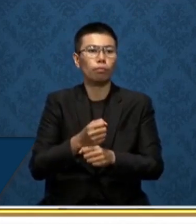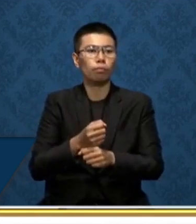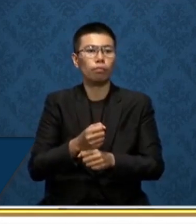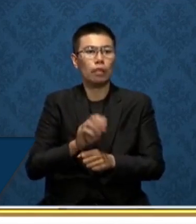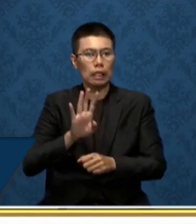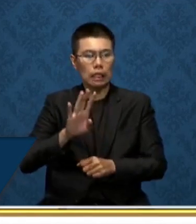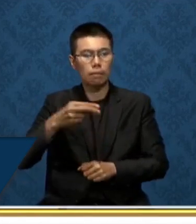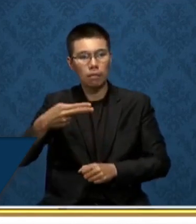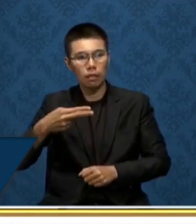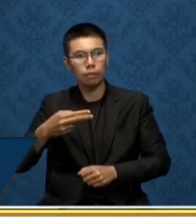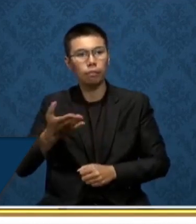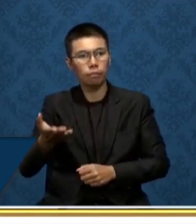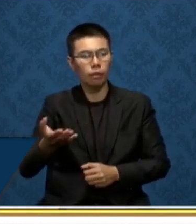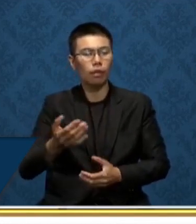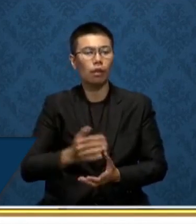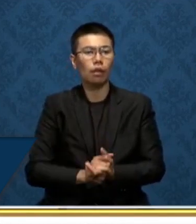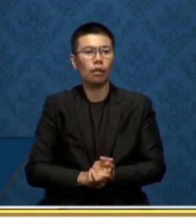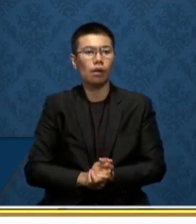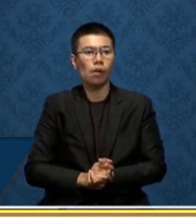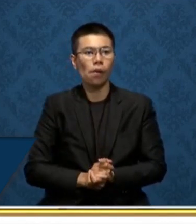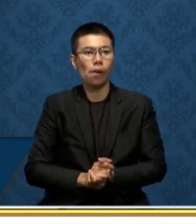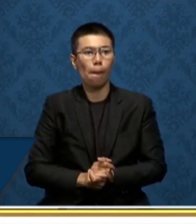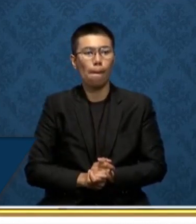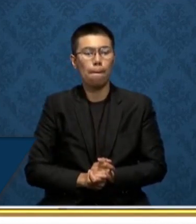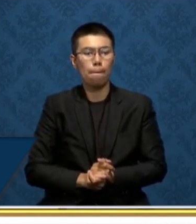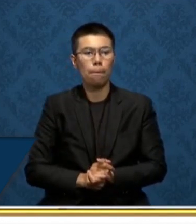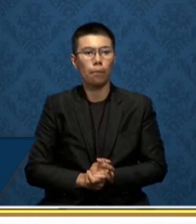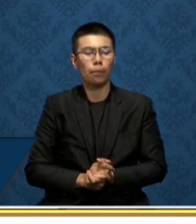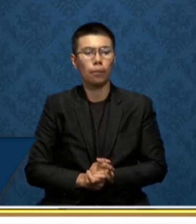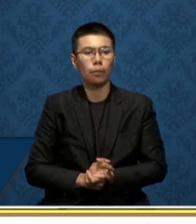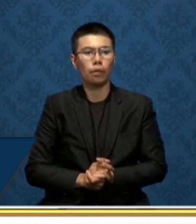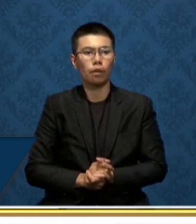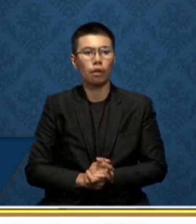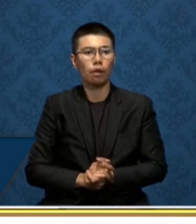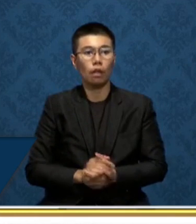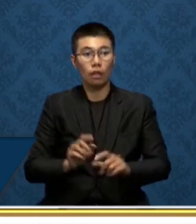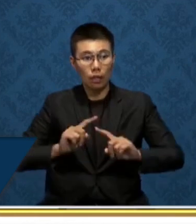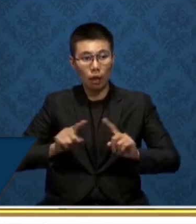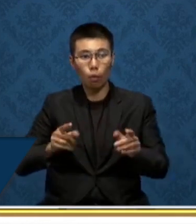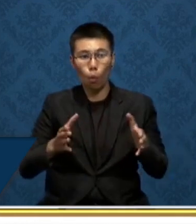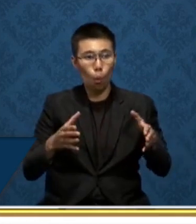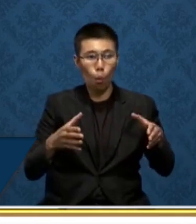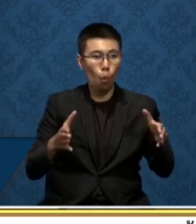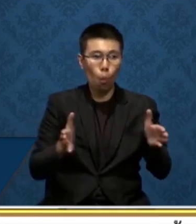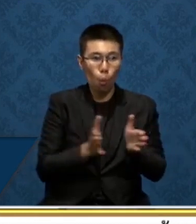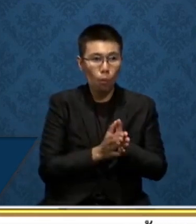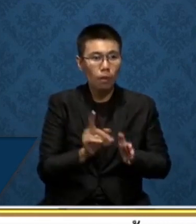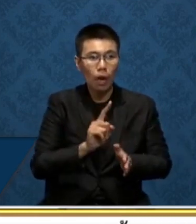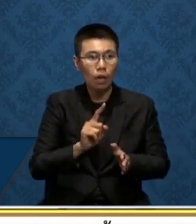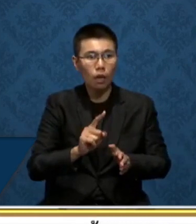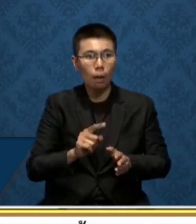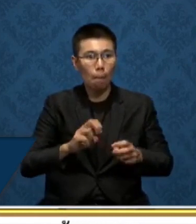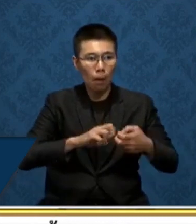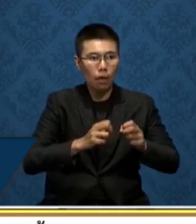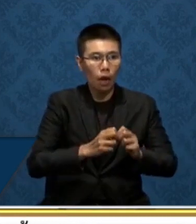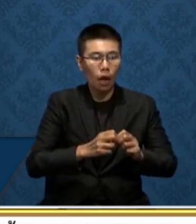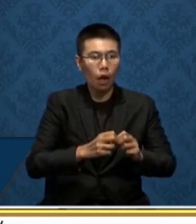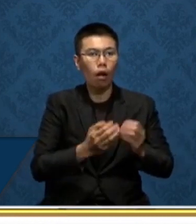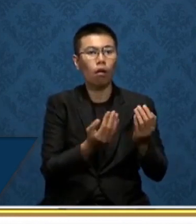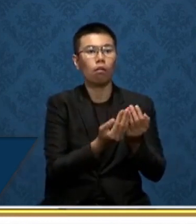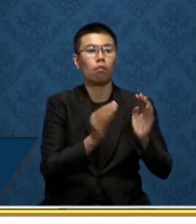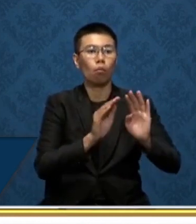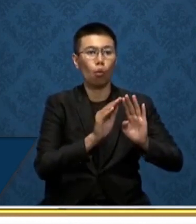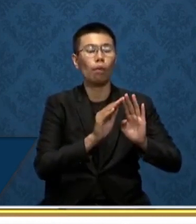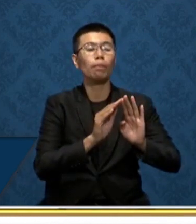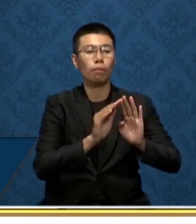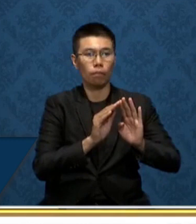ครับไม่ได้รวมเหตุการณ์ที่เกิดขึ้นที่บ้านนะครับอันนี้เนี่ยจะรวบรวม